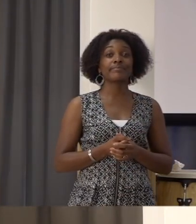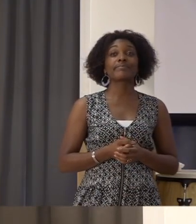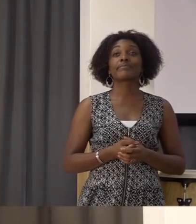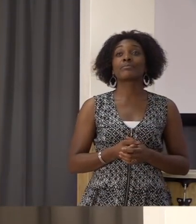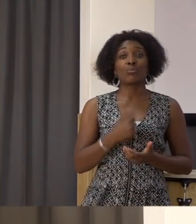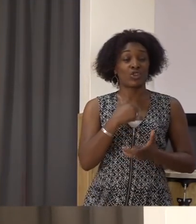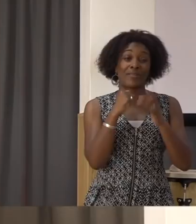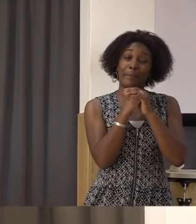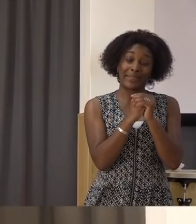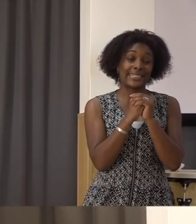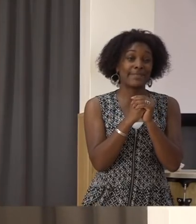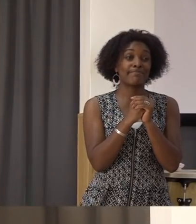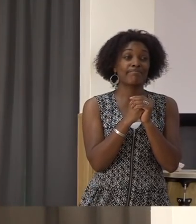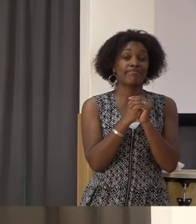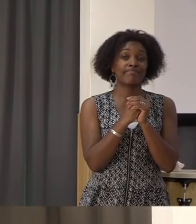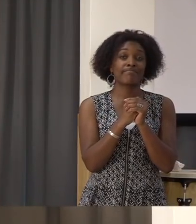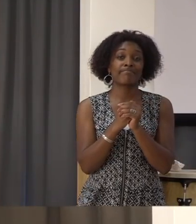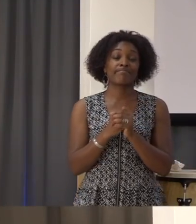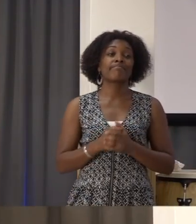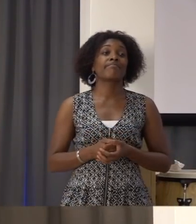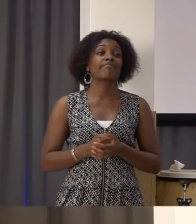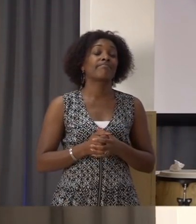Je vais prier.